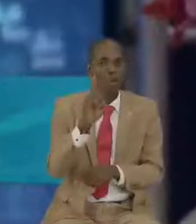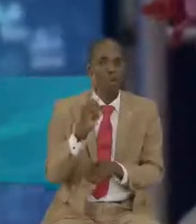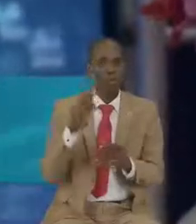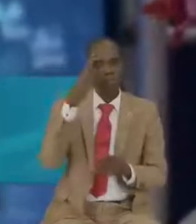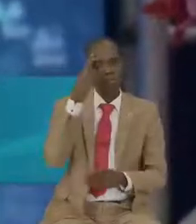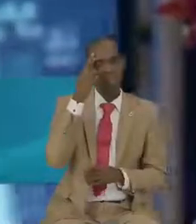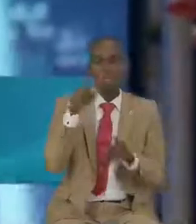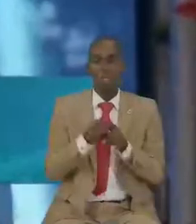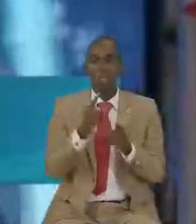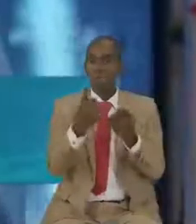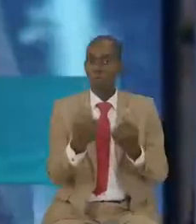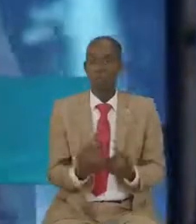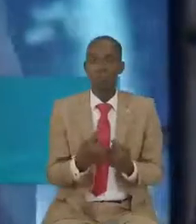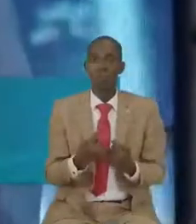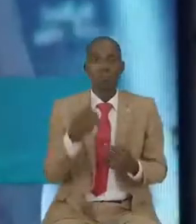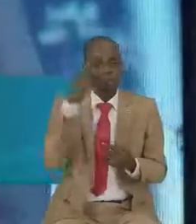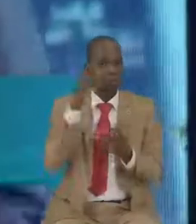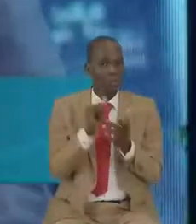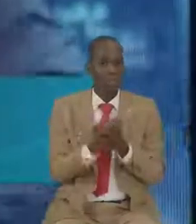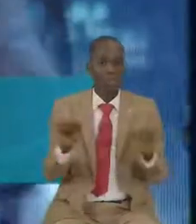objectif. Il est venu pour